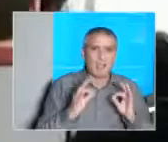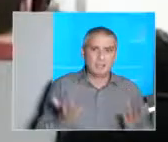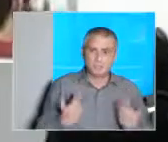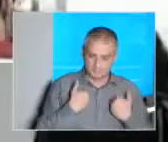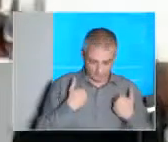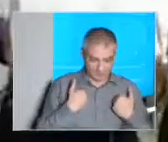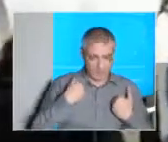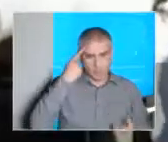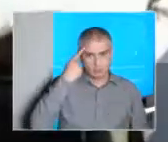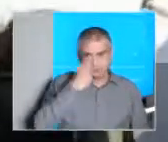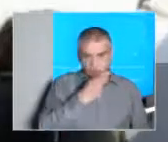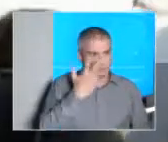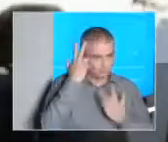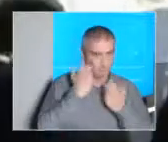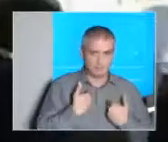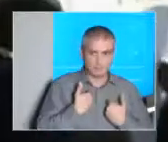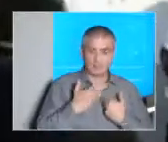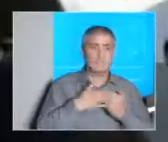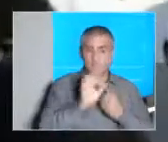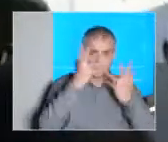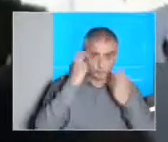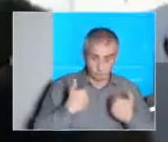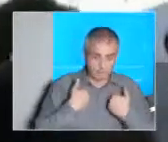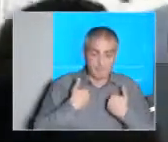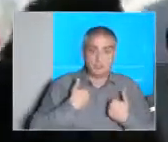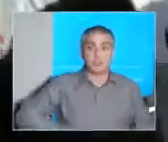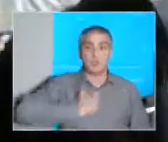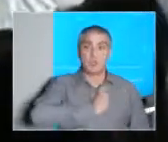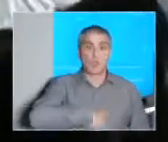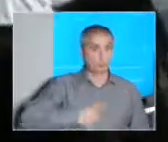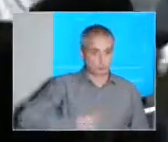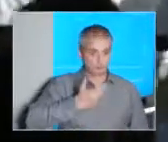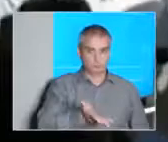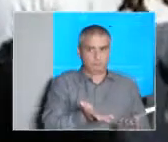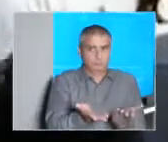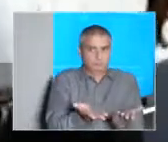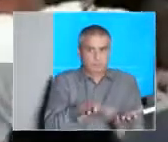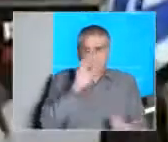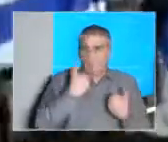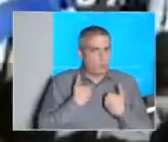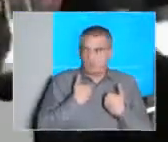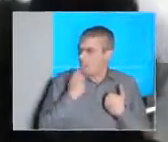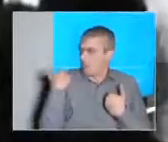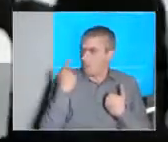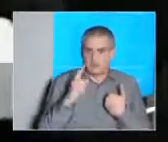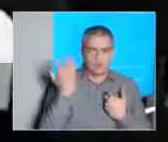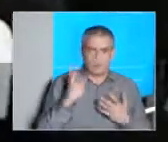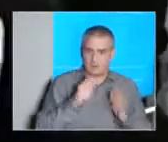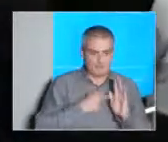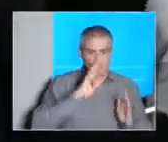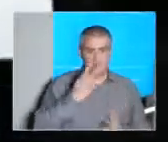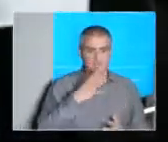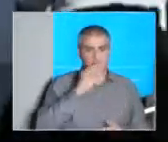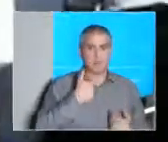אני חושב שהיא מצפה, ובעלה מצפה, ממני, כראש הקהילה, בחרו בי לא לפני הרבה זמן, הפעם הרביעית, יש